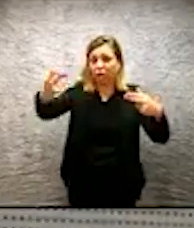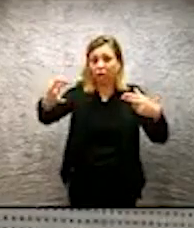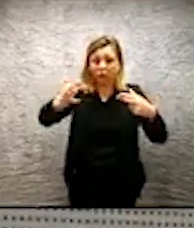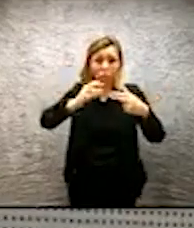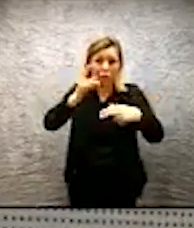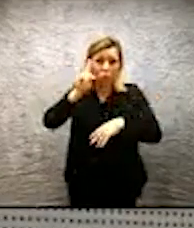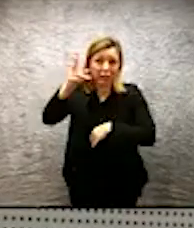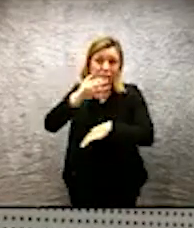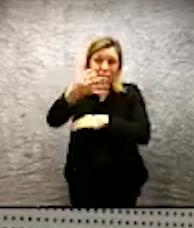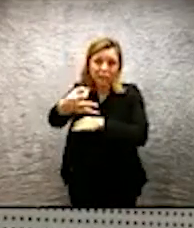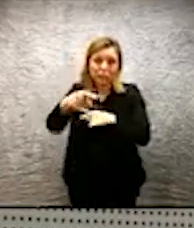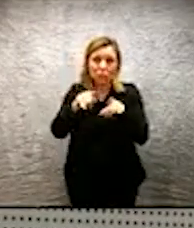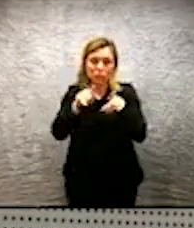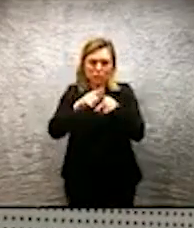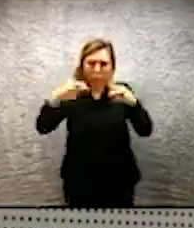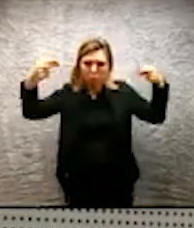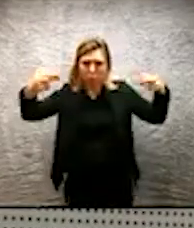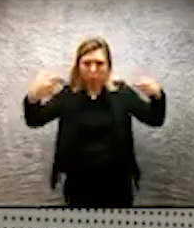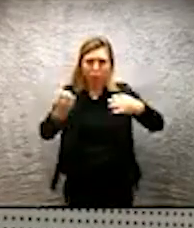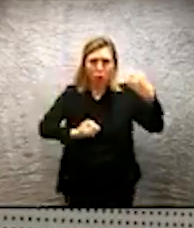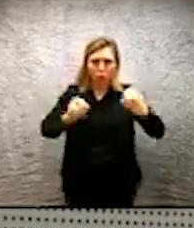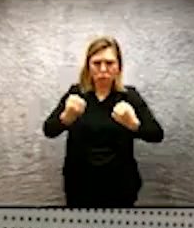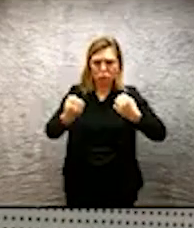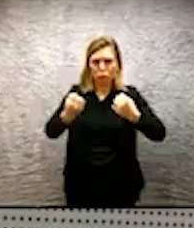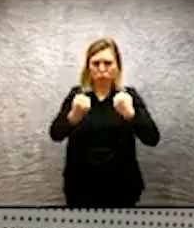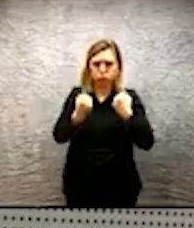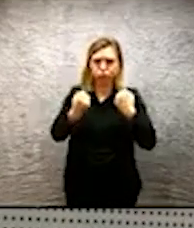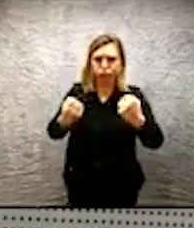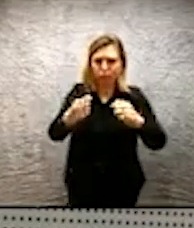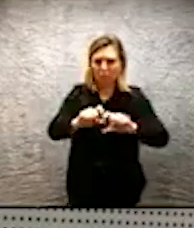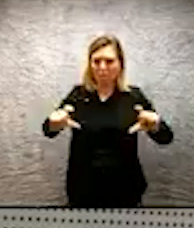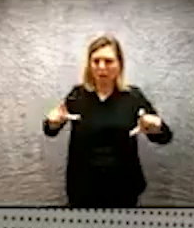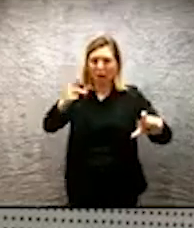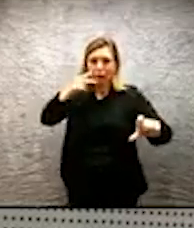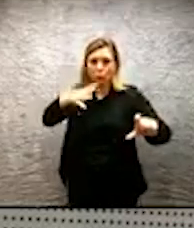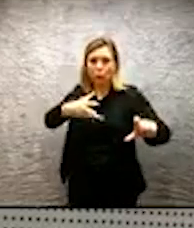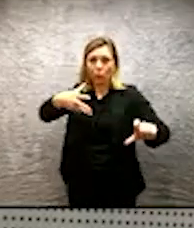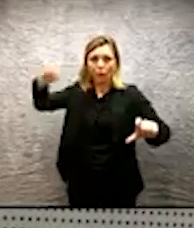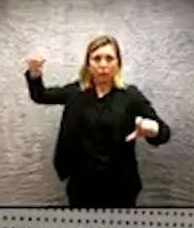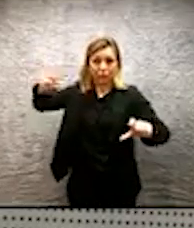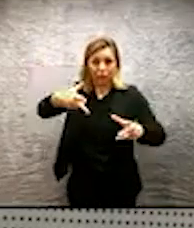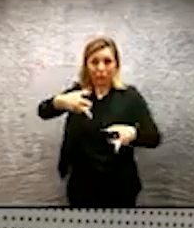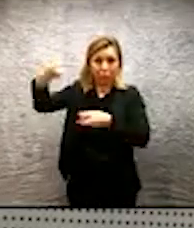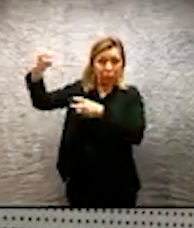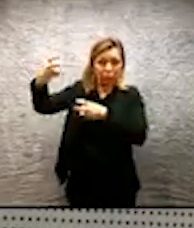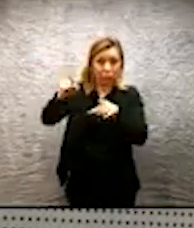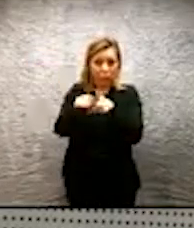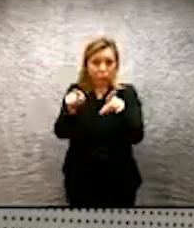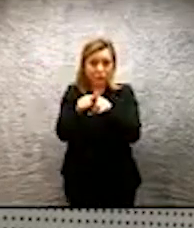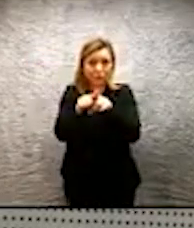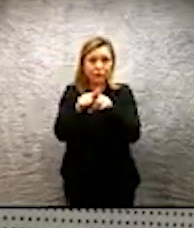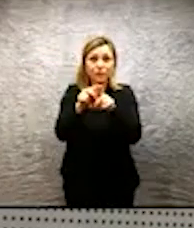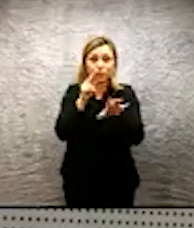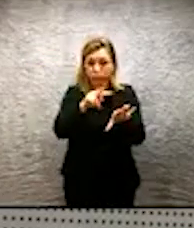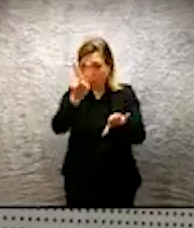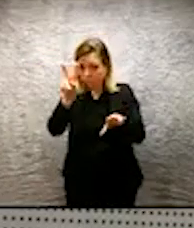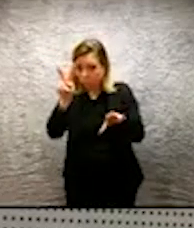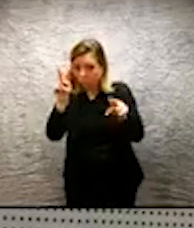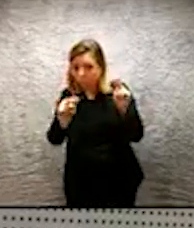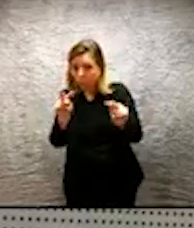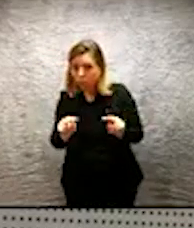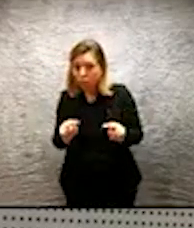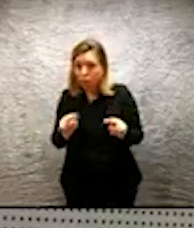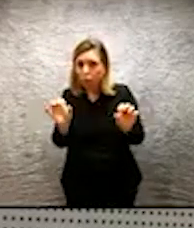lecture de plaques, il y a du visuel au niveau des vues. Voilà. Ok, actuellement, donc, elles sont anciennes sur ce système-là. Les